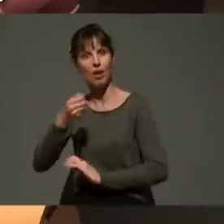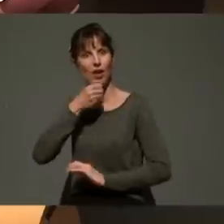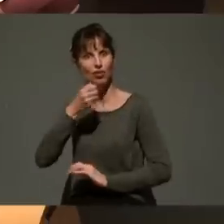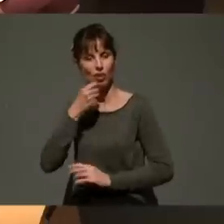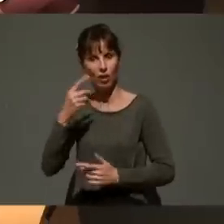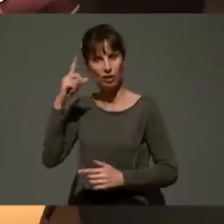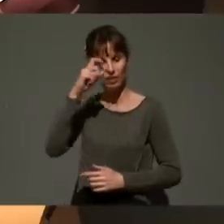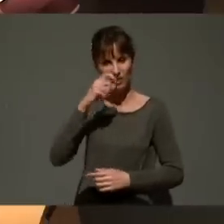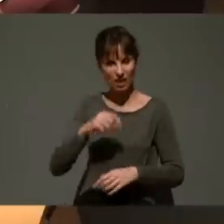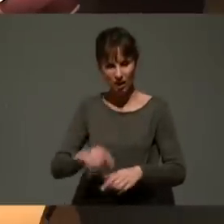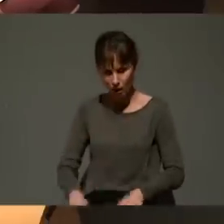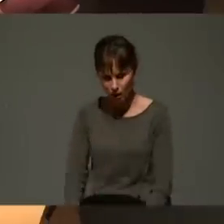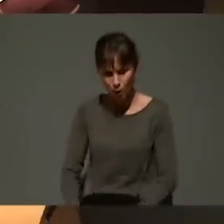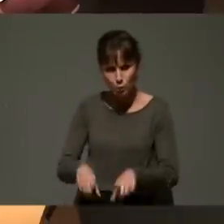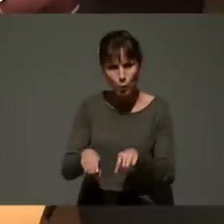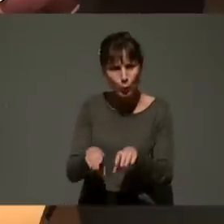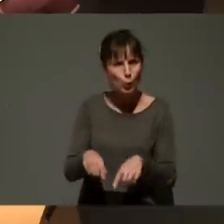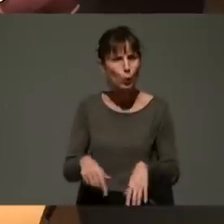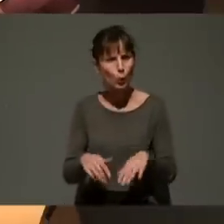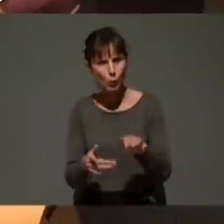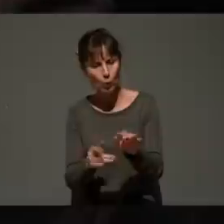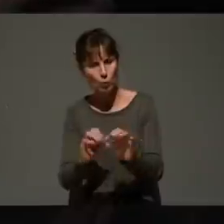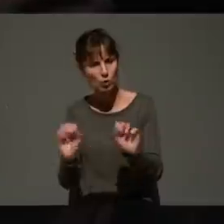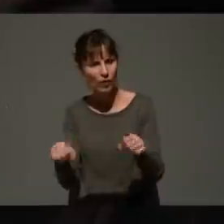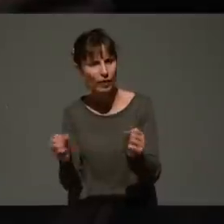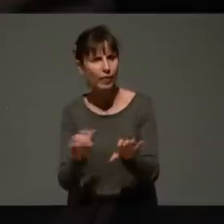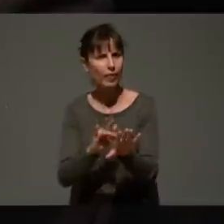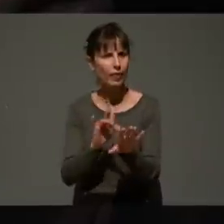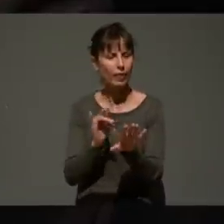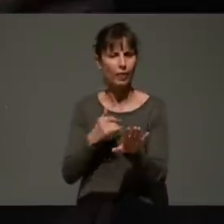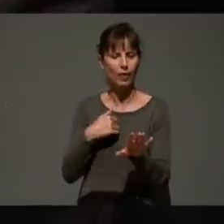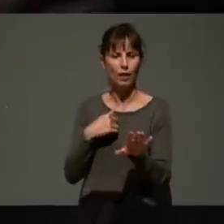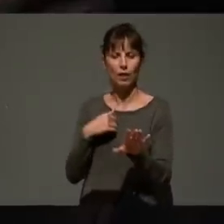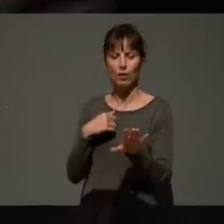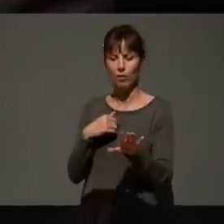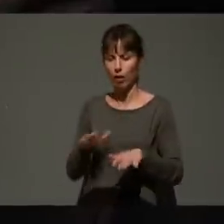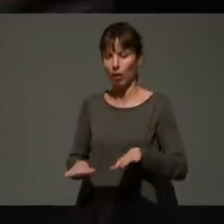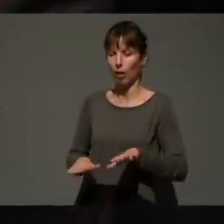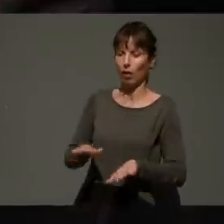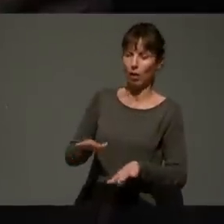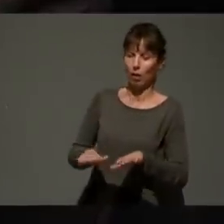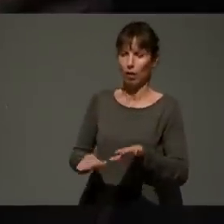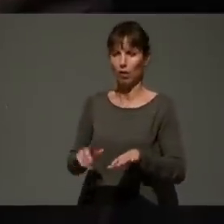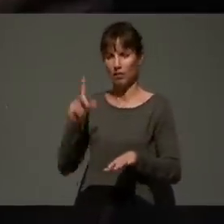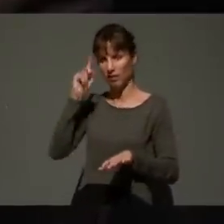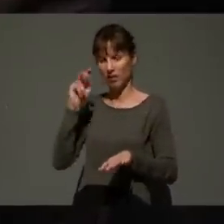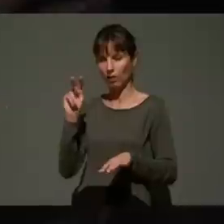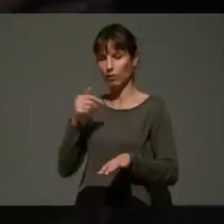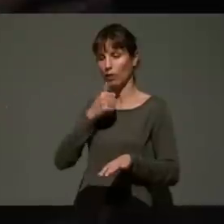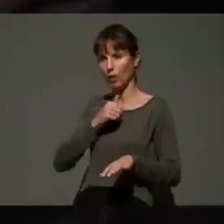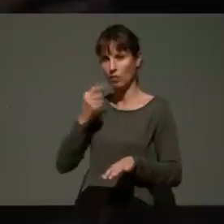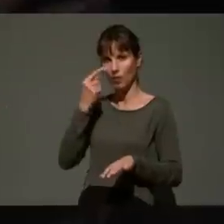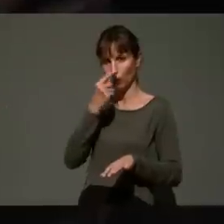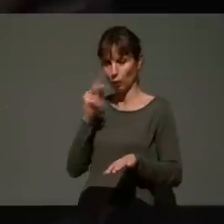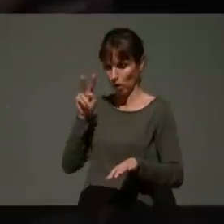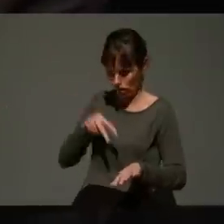au niveau du genou, et on contrôle son équilibre par la vue. D'accord? Donc, toutes les techniques de rééquilibrage et le tai chi